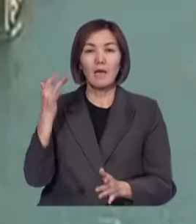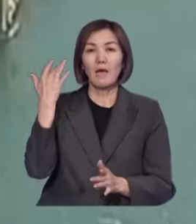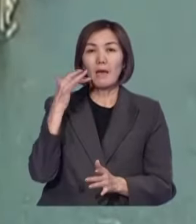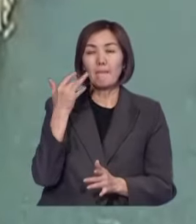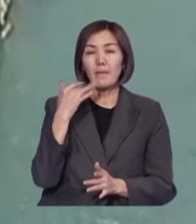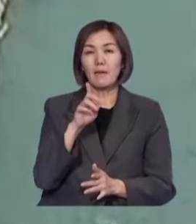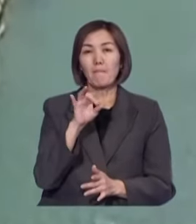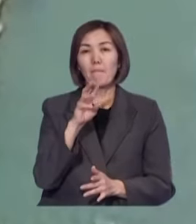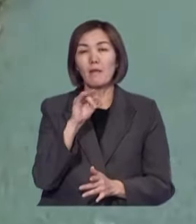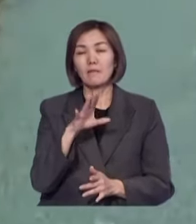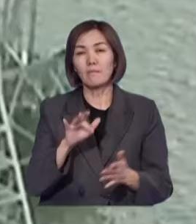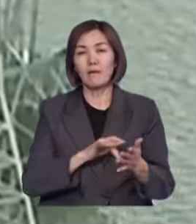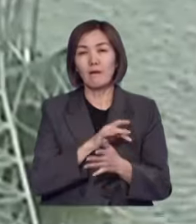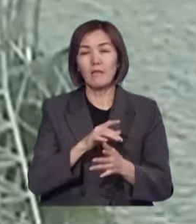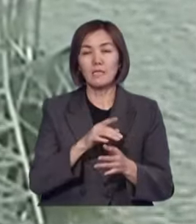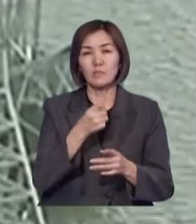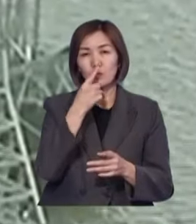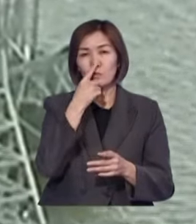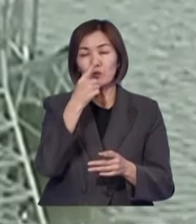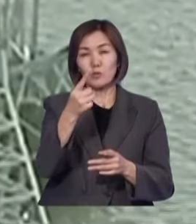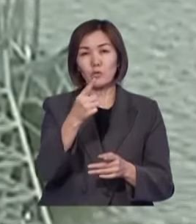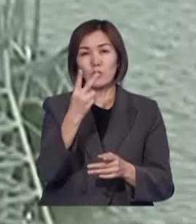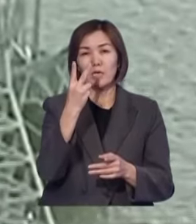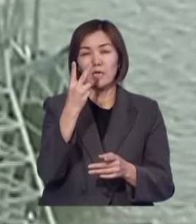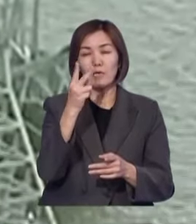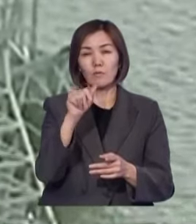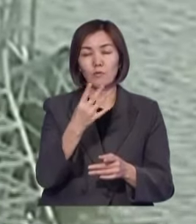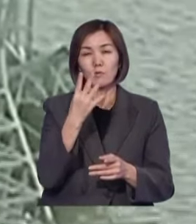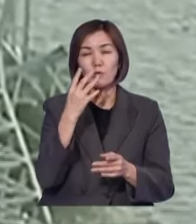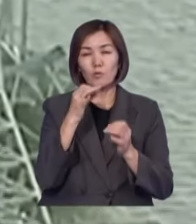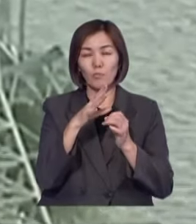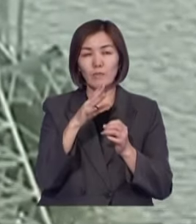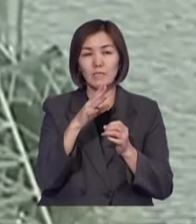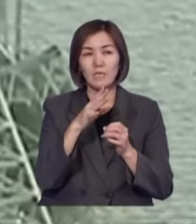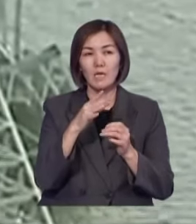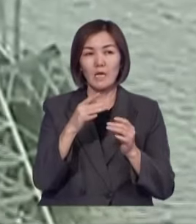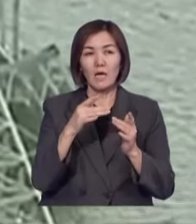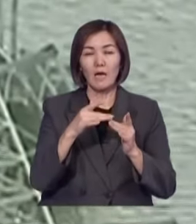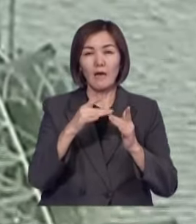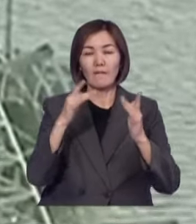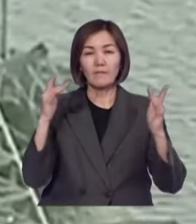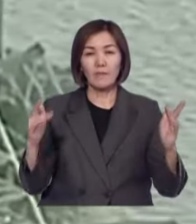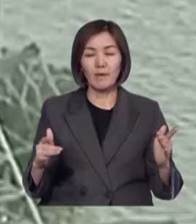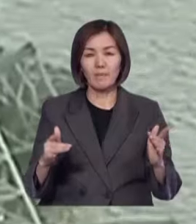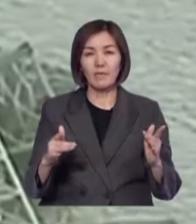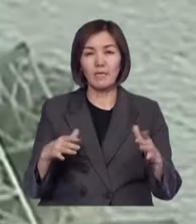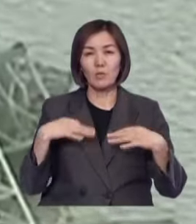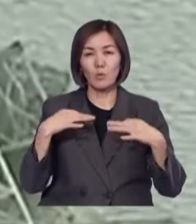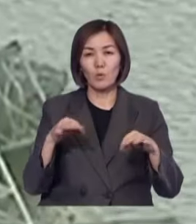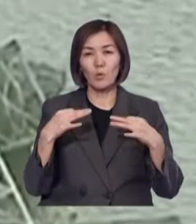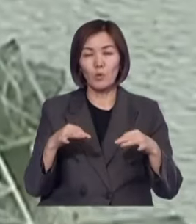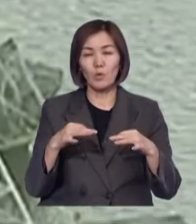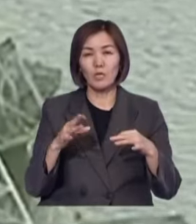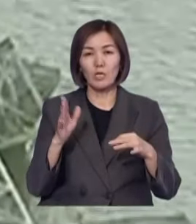Американың Балтимор қаласындағы ұзындығы 2,5 шақырым болатын автомобиль көпірі өзенге құлады. Көпір контейнер таситын